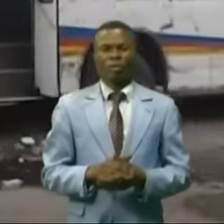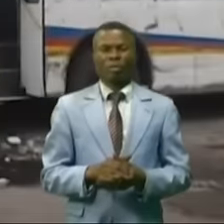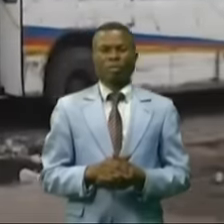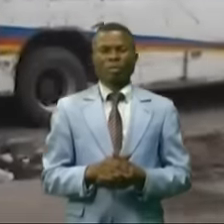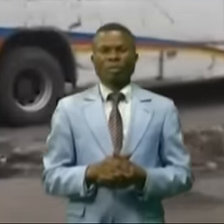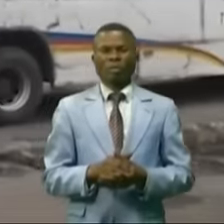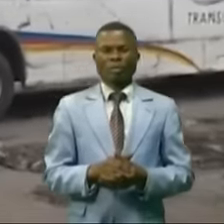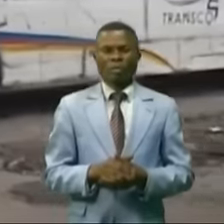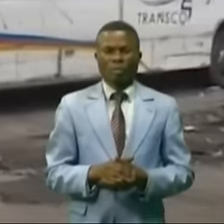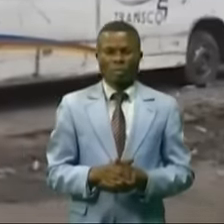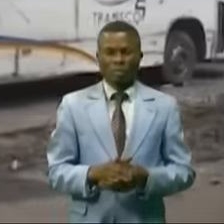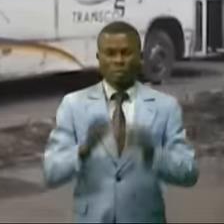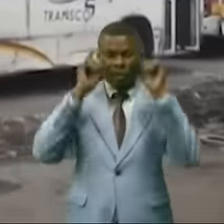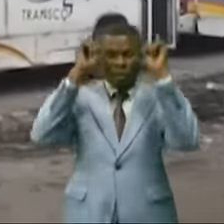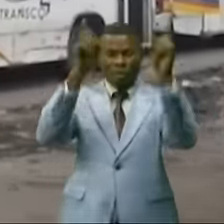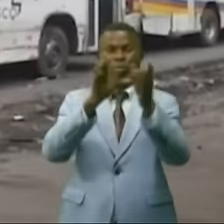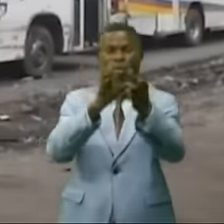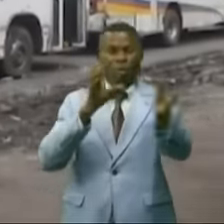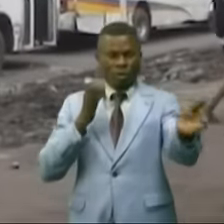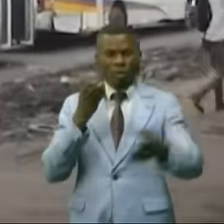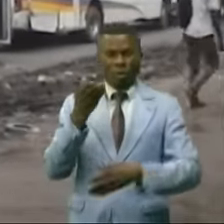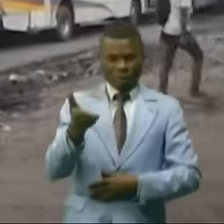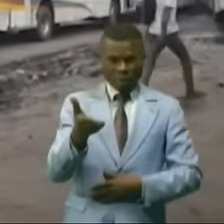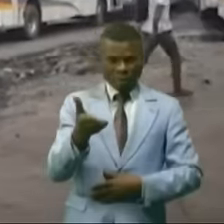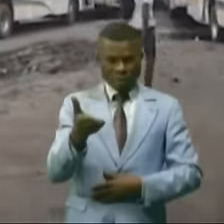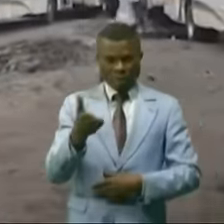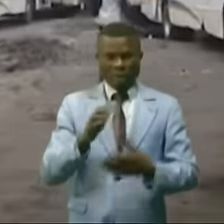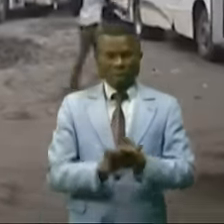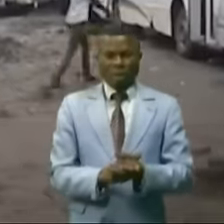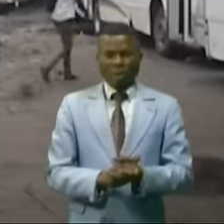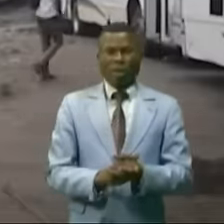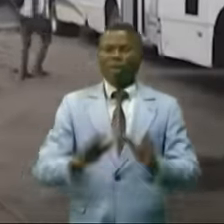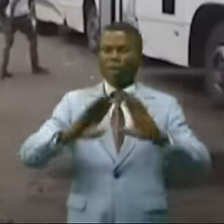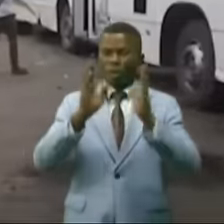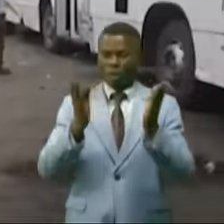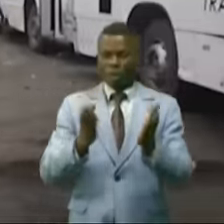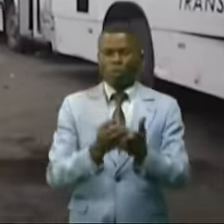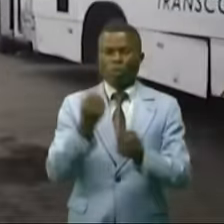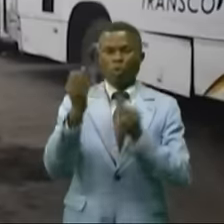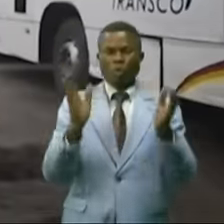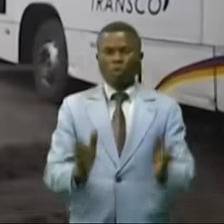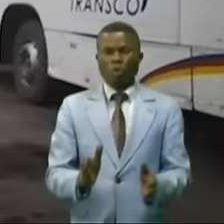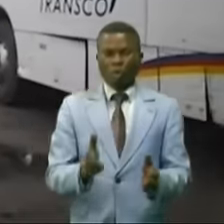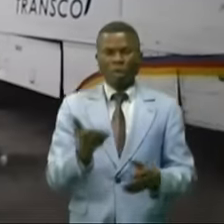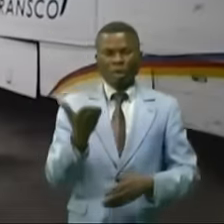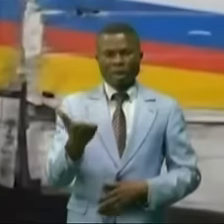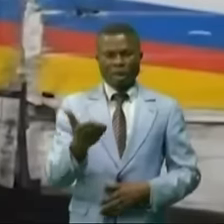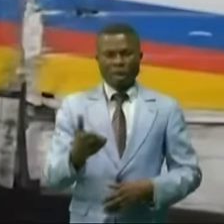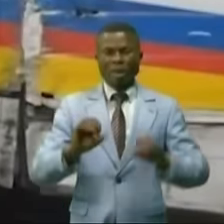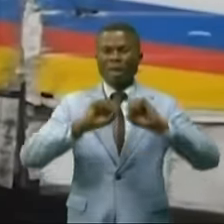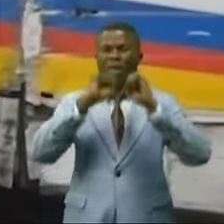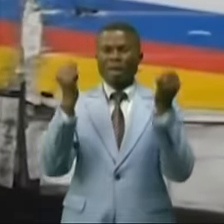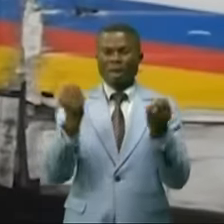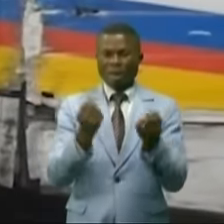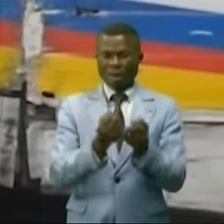sol, pas moyen de circuler. Le réservoir de ces bus Transco sont toujours secs. Cette